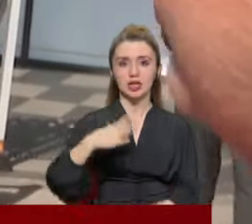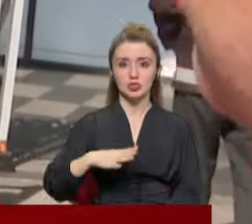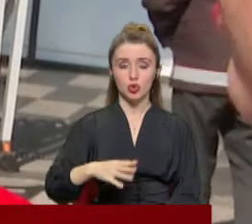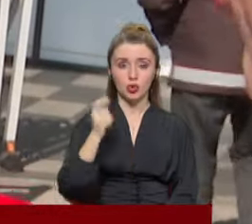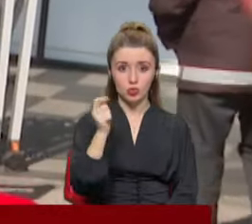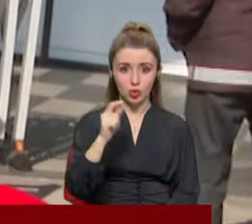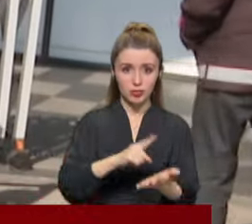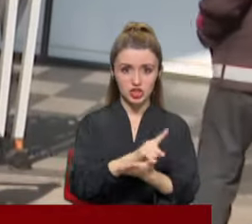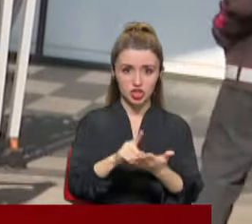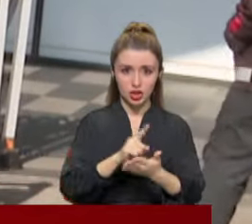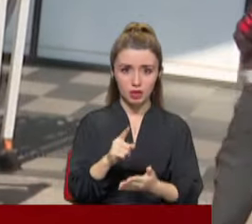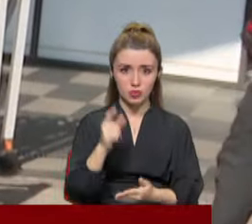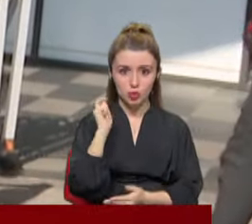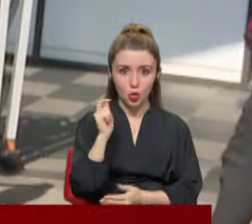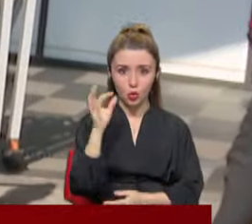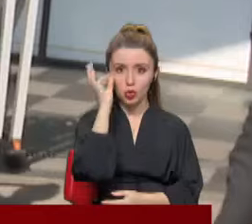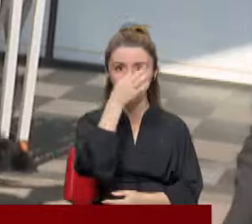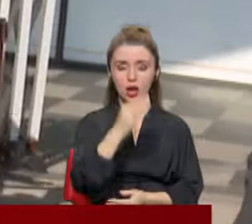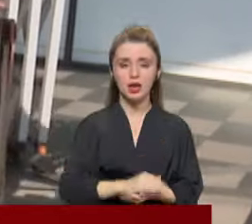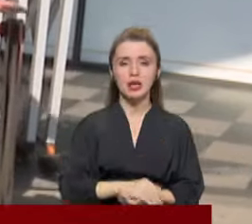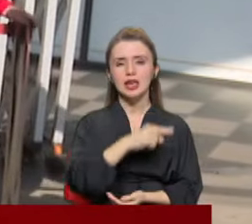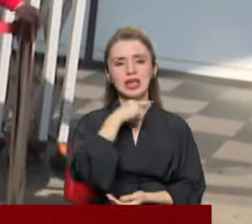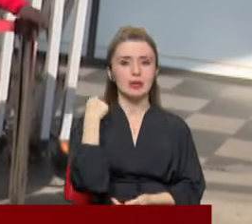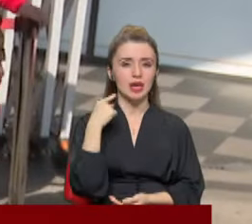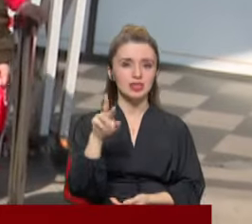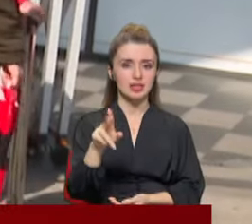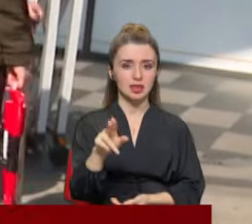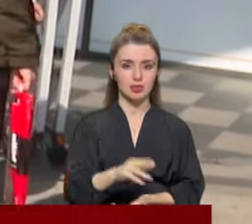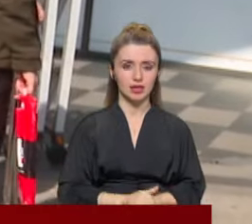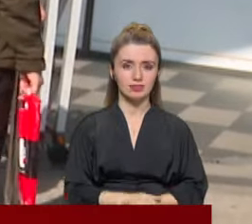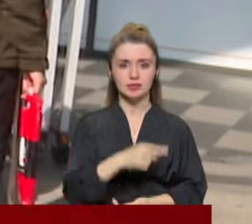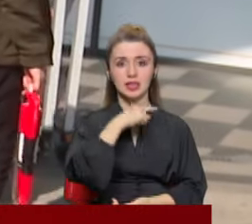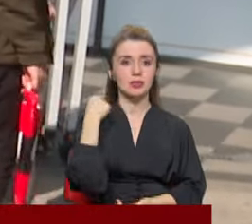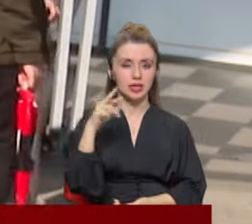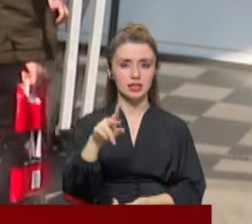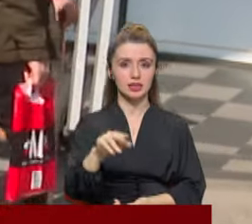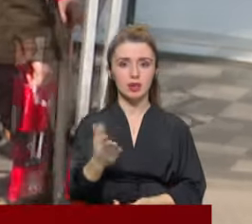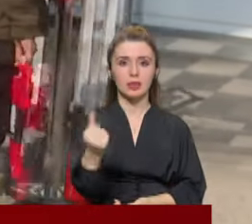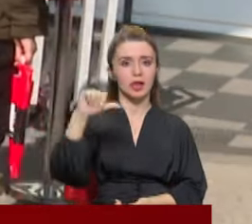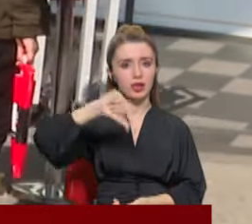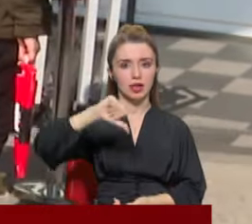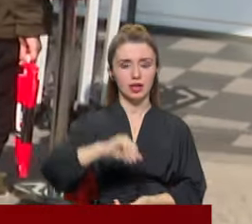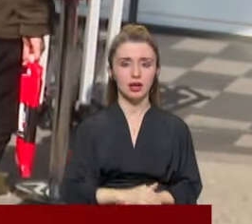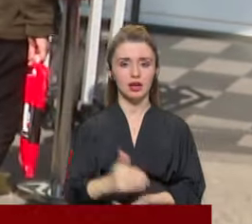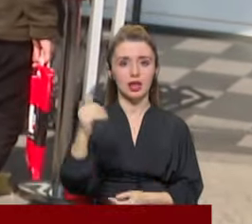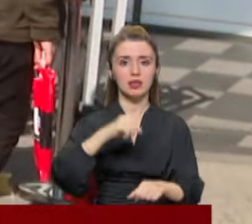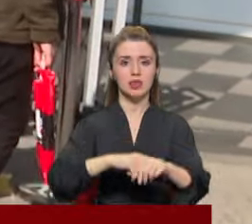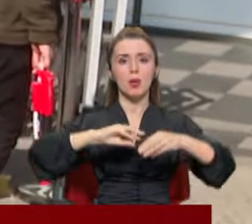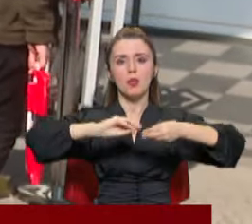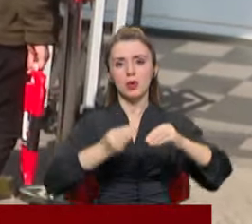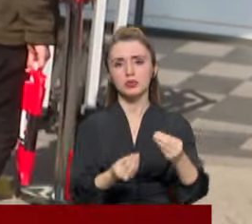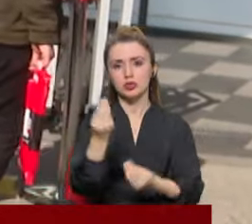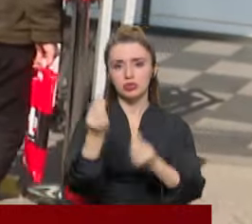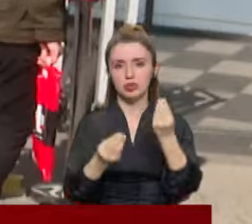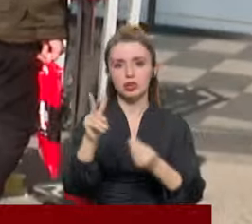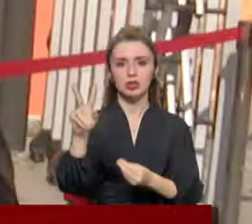mu işlemler, kolay mı? Zor değil, imkansıza yakın yani. Yani imkansıza yakın, alamıyoruz yani. Her gelişte sıkıntı. 2 ay, 3